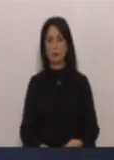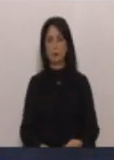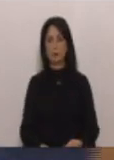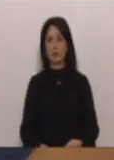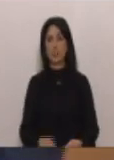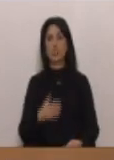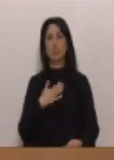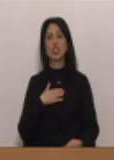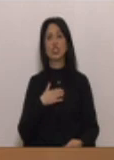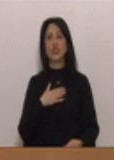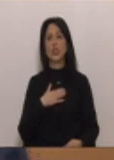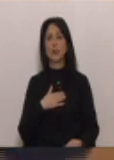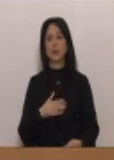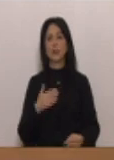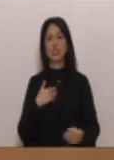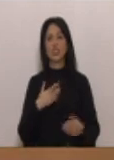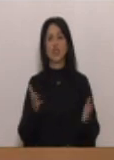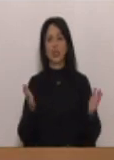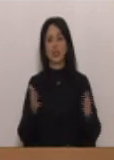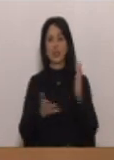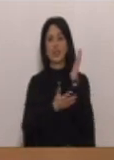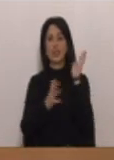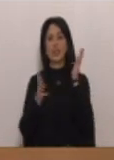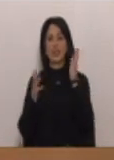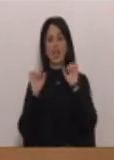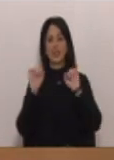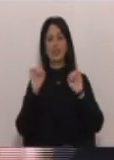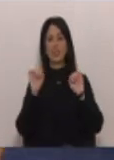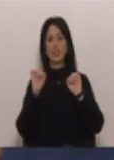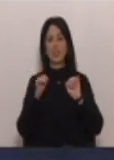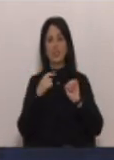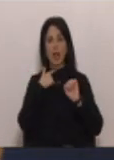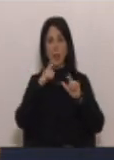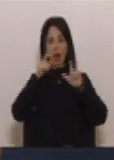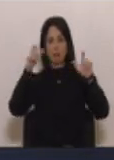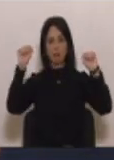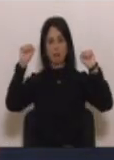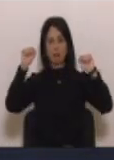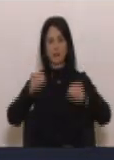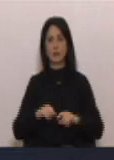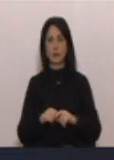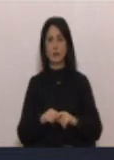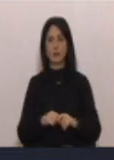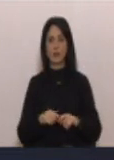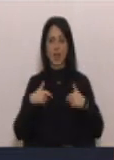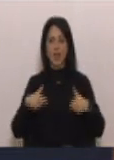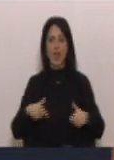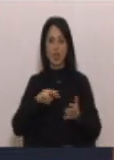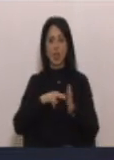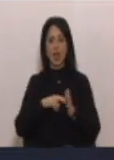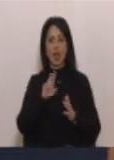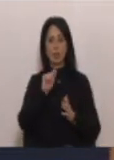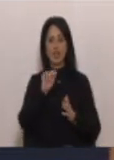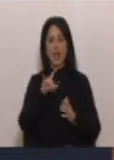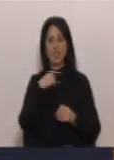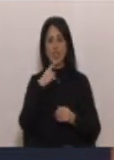აი ჩვენო ესო კაცო, ვიცავთო, ხმალამოღებით ვიცავთო. გენერალურ გეგმა რაც მაიაბითაძემ სწორი